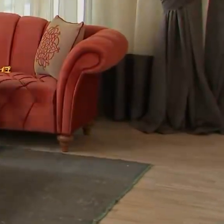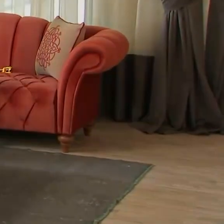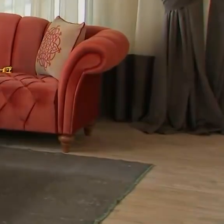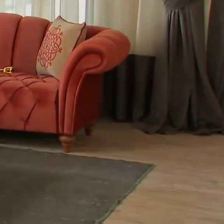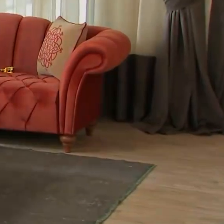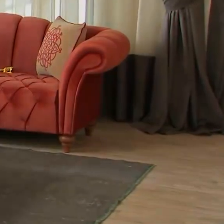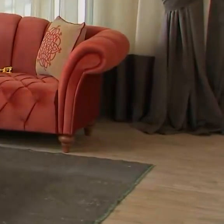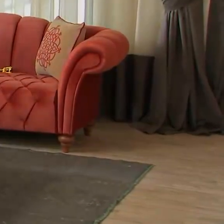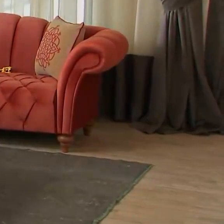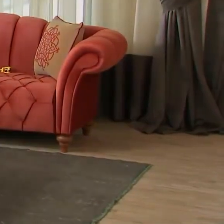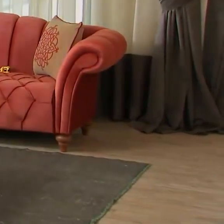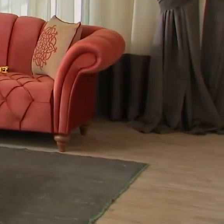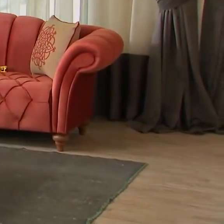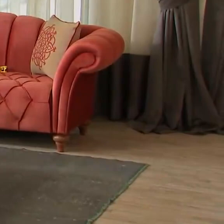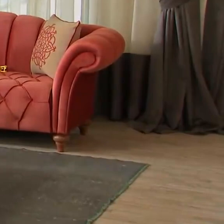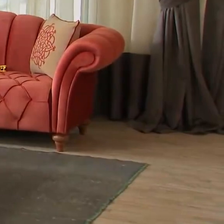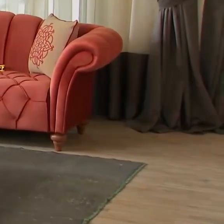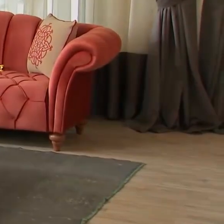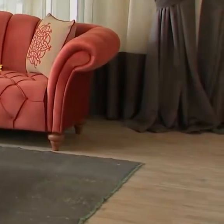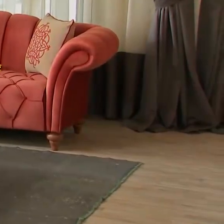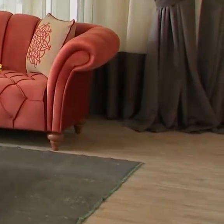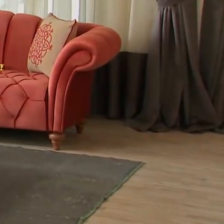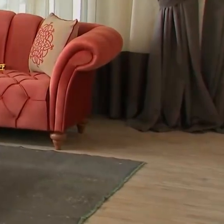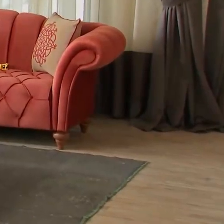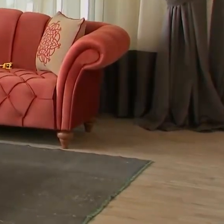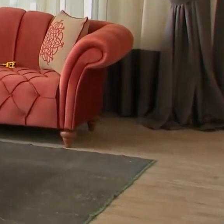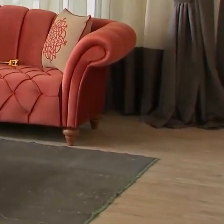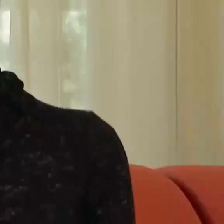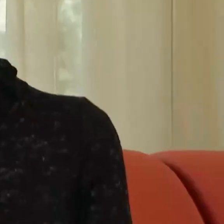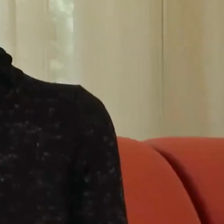İkili yan yana oturmadı. Zehra başka koltukta.